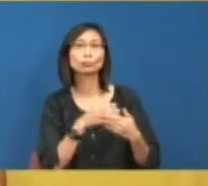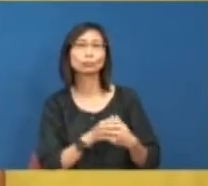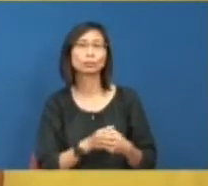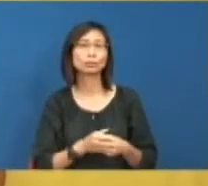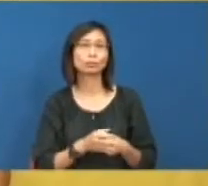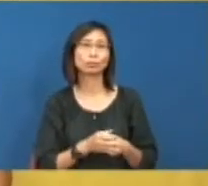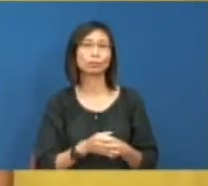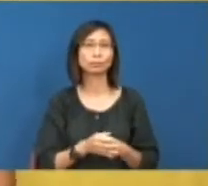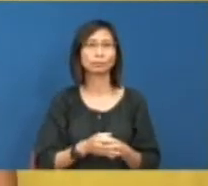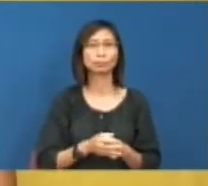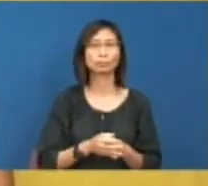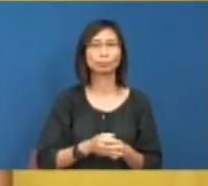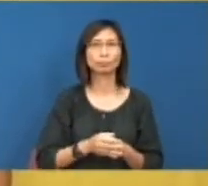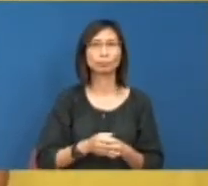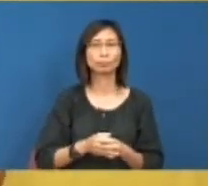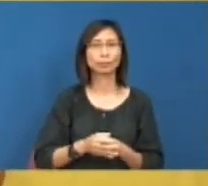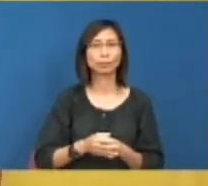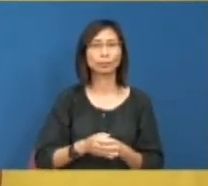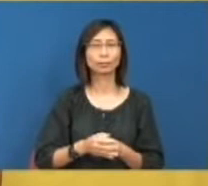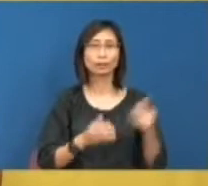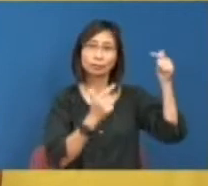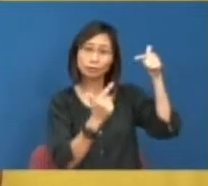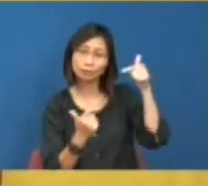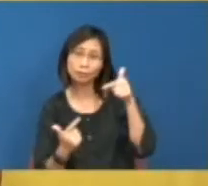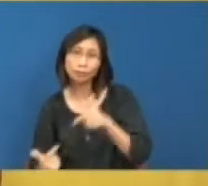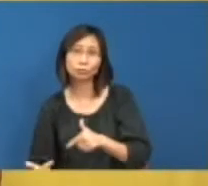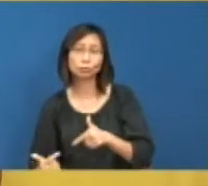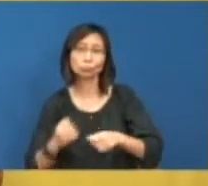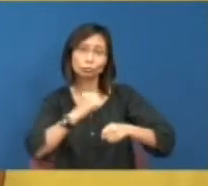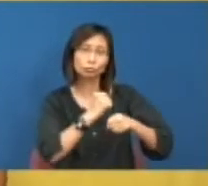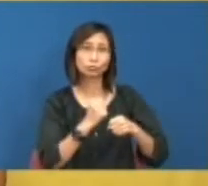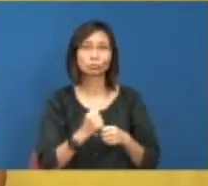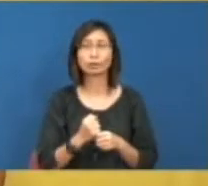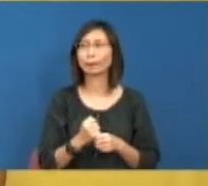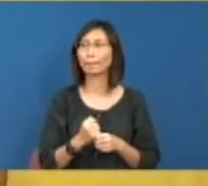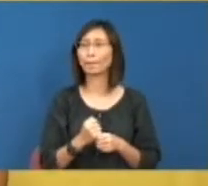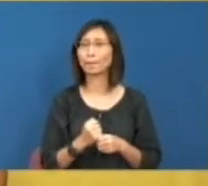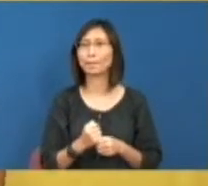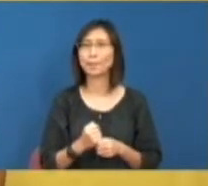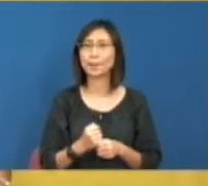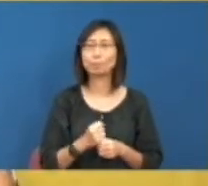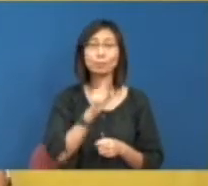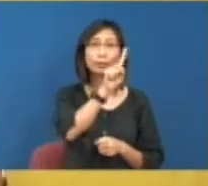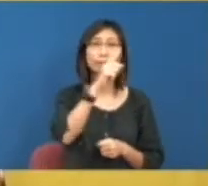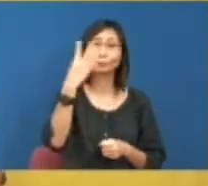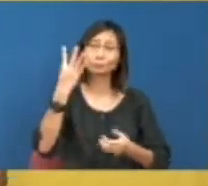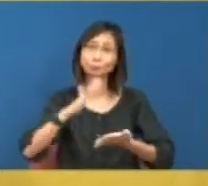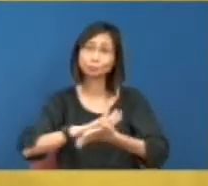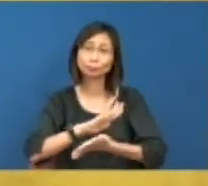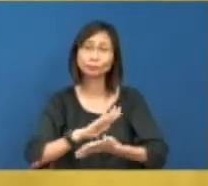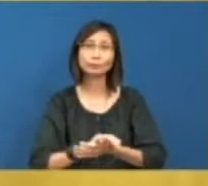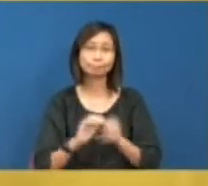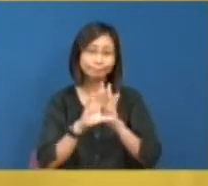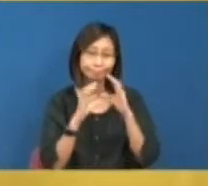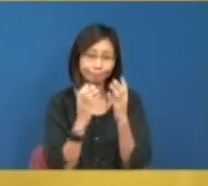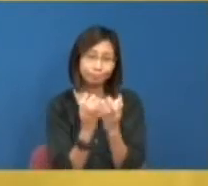個十四年嘅呢、這個唔係呢個呢、這個十四年嘅小英子